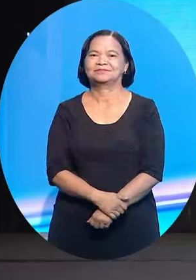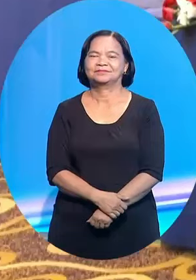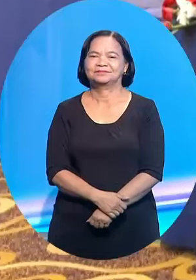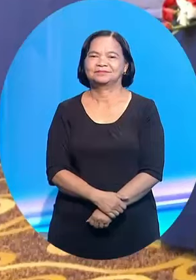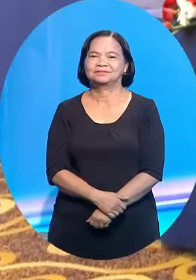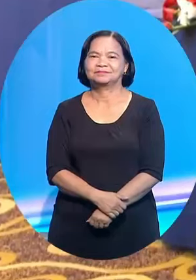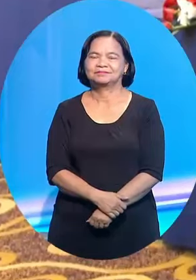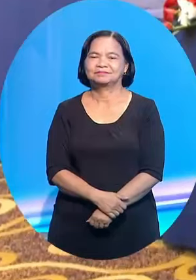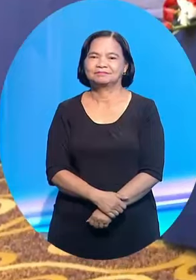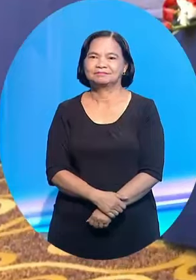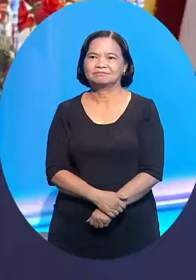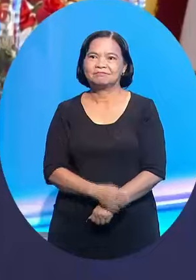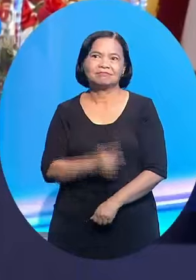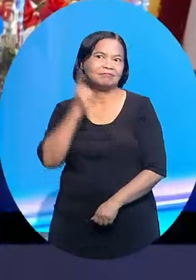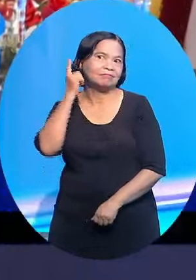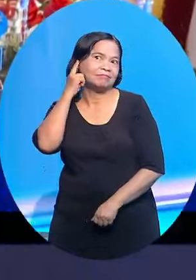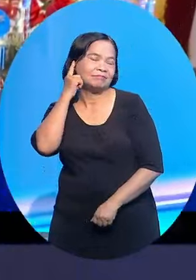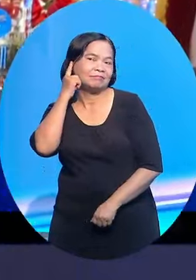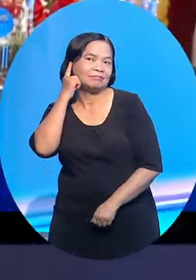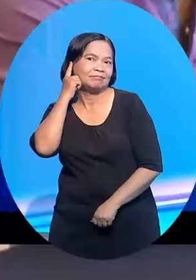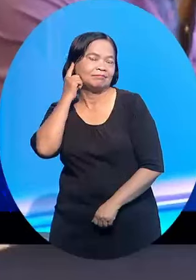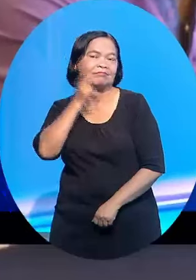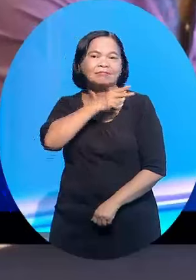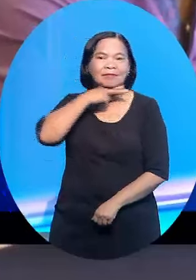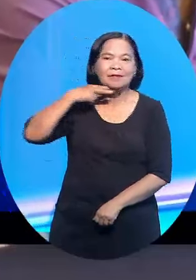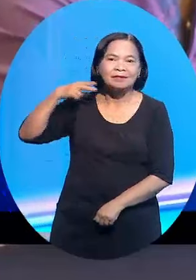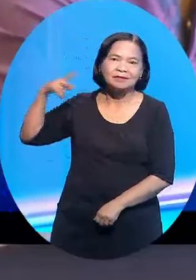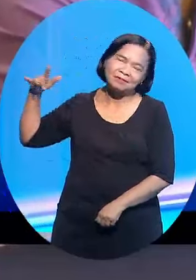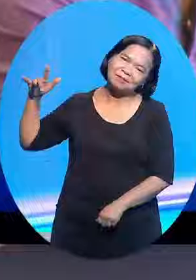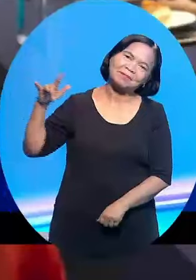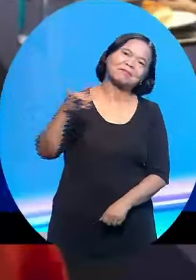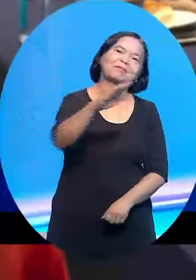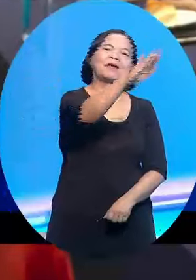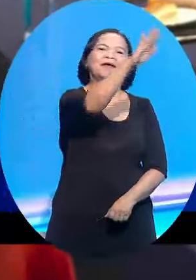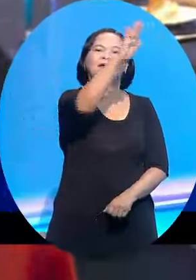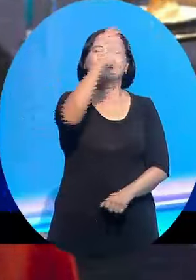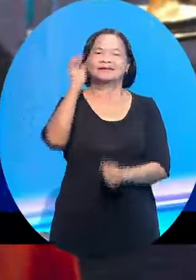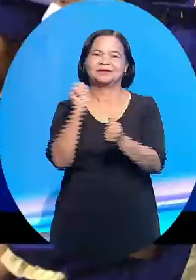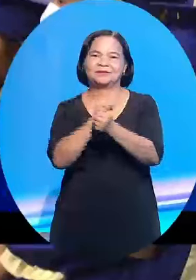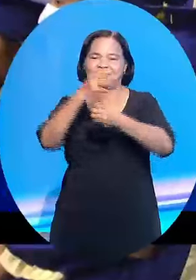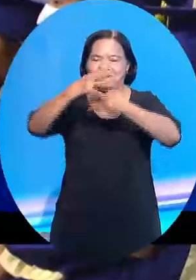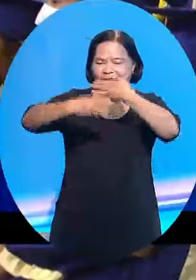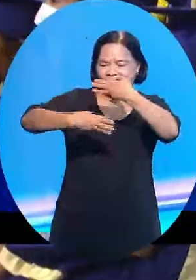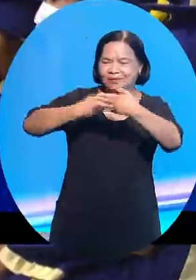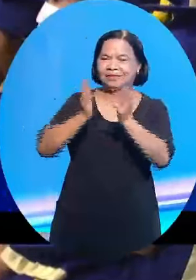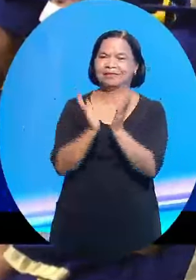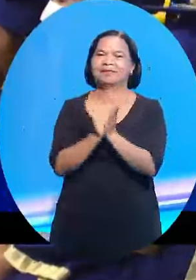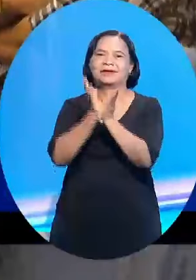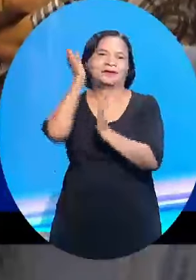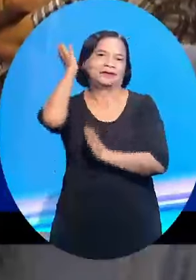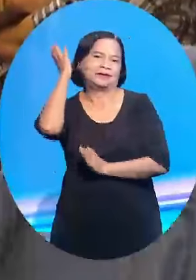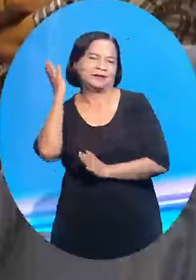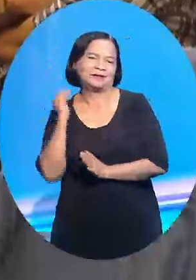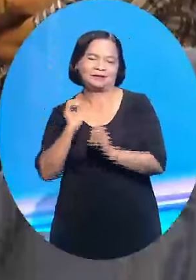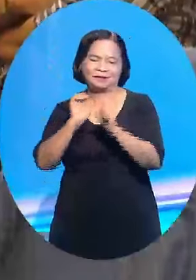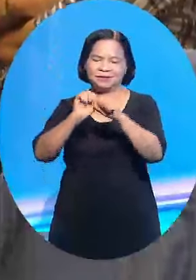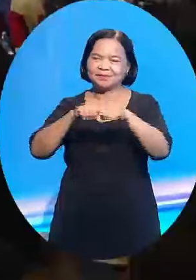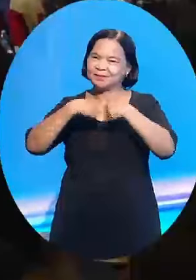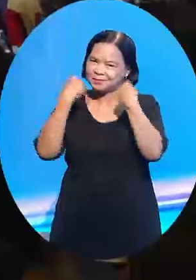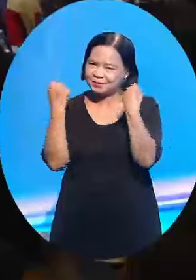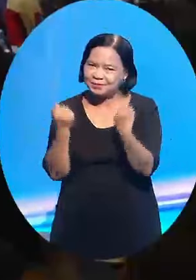Với thông điệp bứt phá tiếng Anh bay cùng thế giới, các học viên tại WeWin Education được hòa mình vào một buổi lễ tốt nghiệp được tổ chức quy mô trang